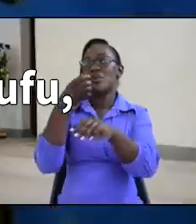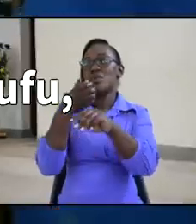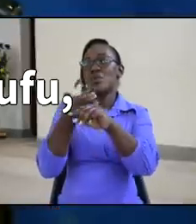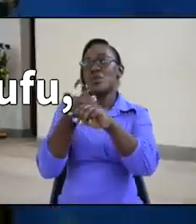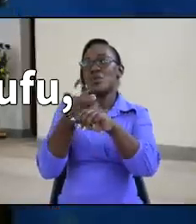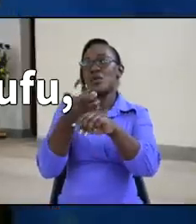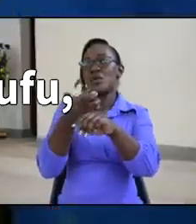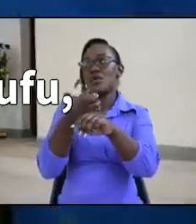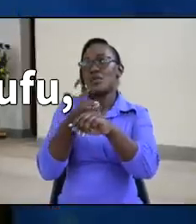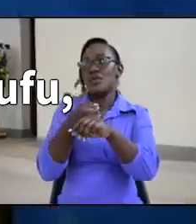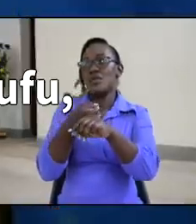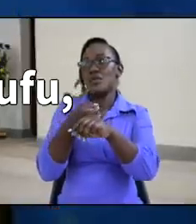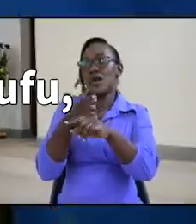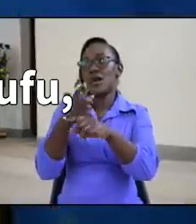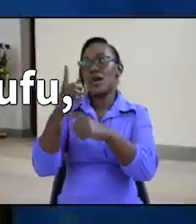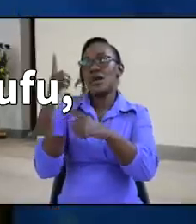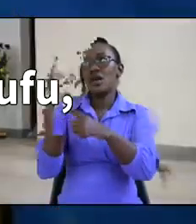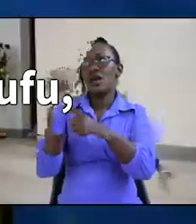mtukufu